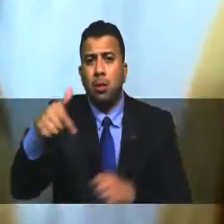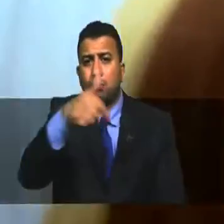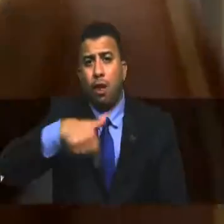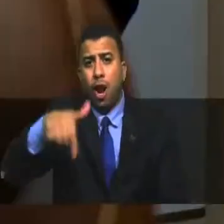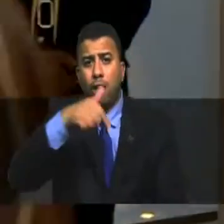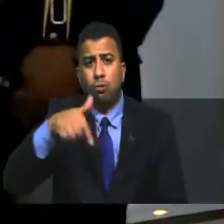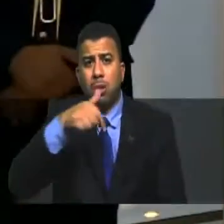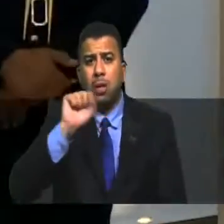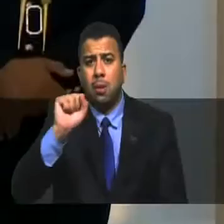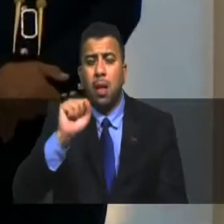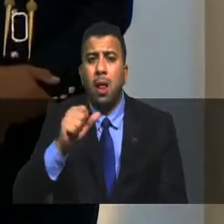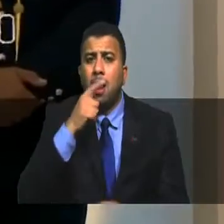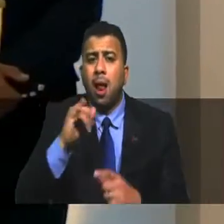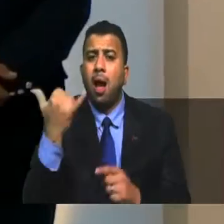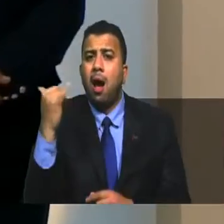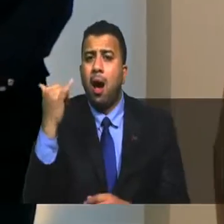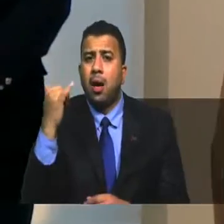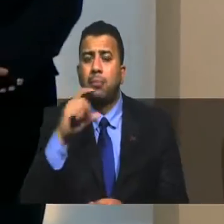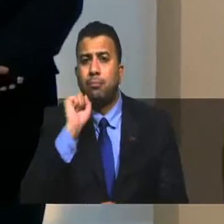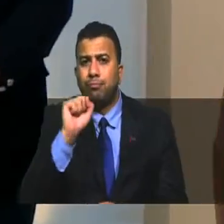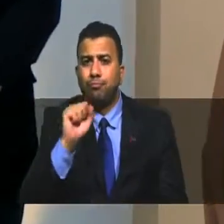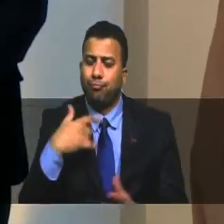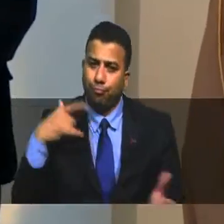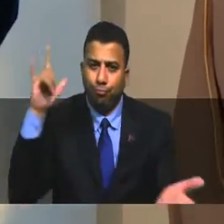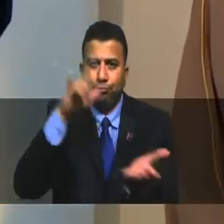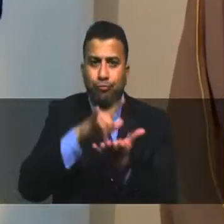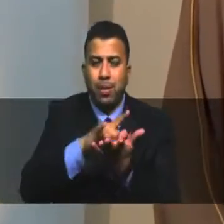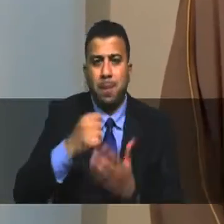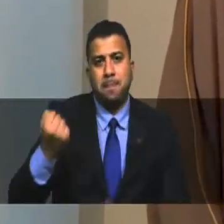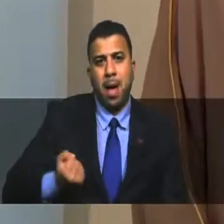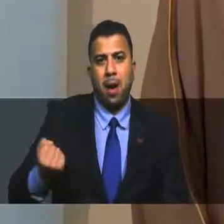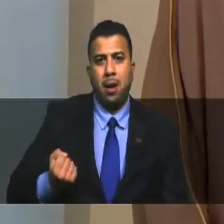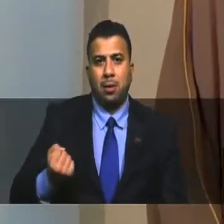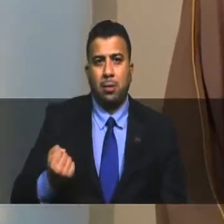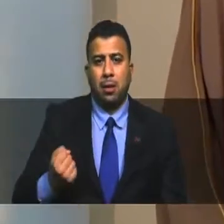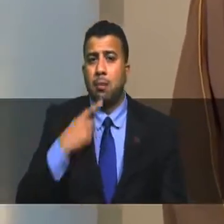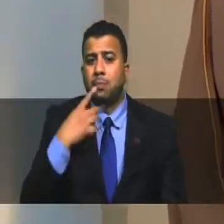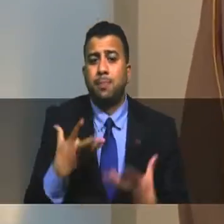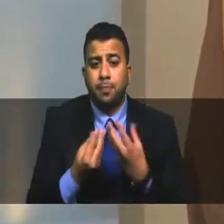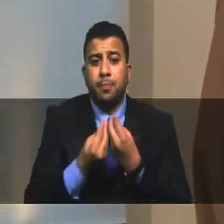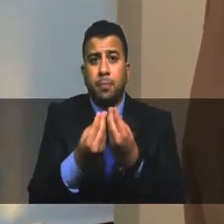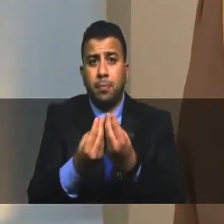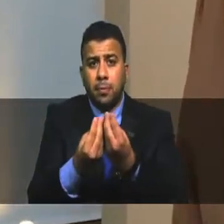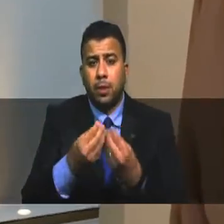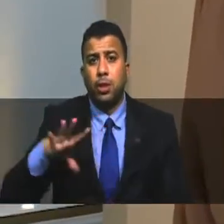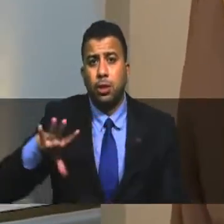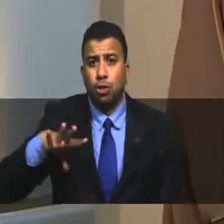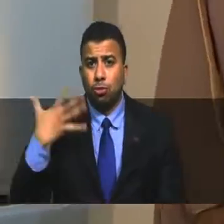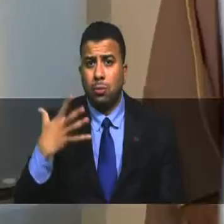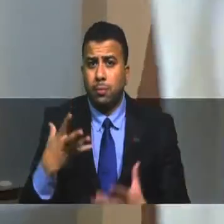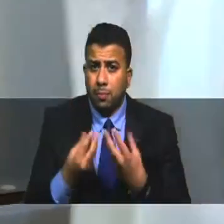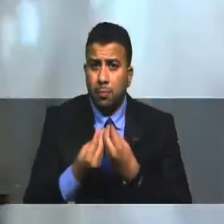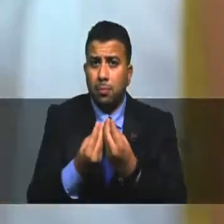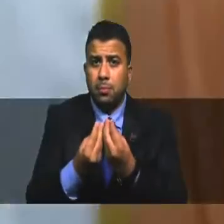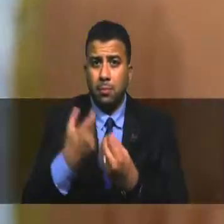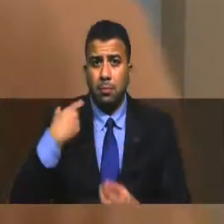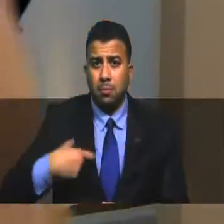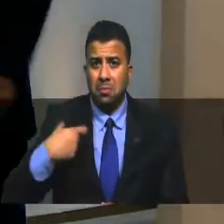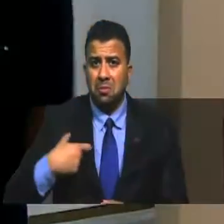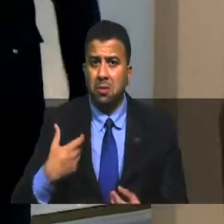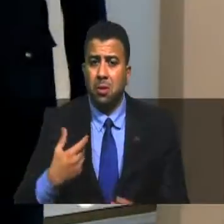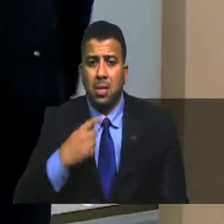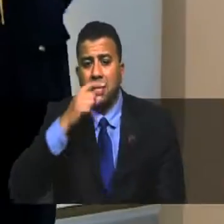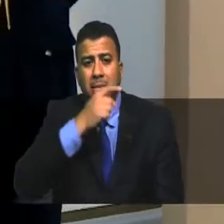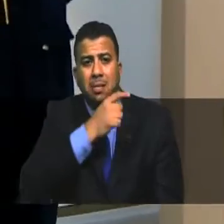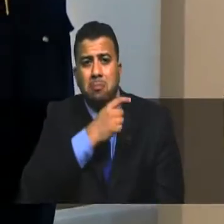التعاون لدول الخليج العربية لدى المملكة. هذا ورافق سموه وفد رفيع يضم